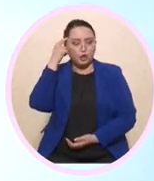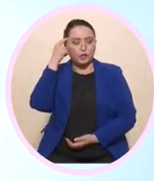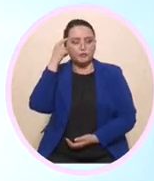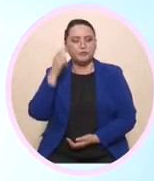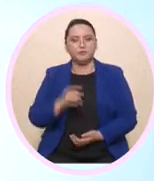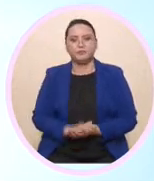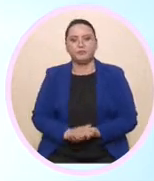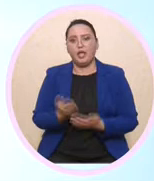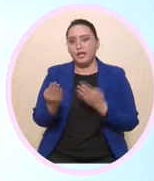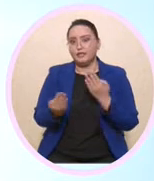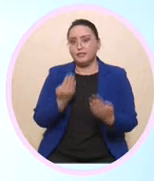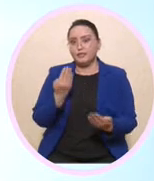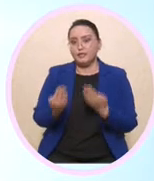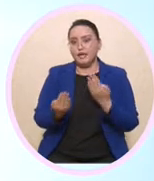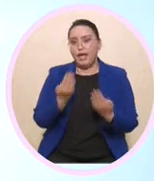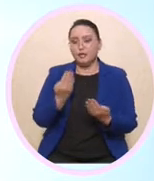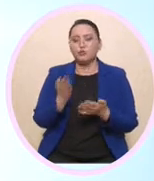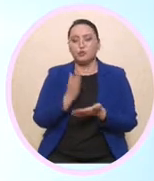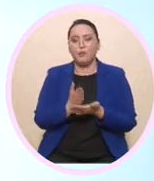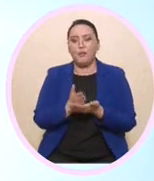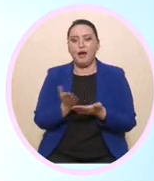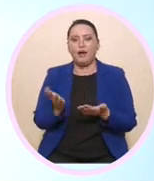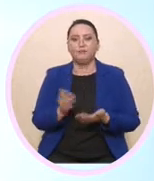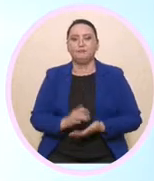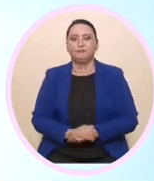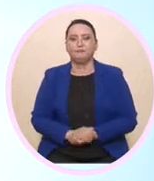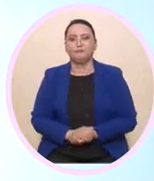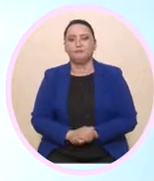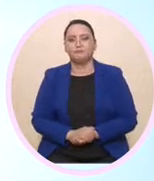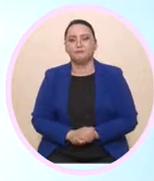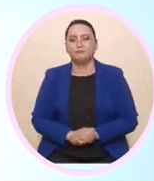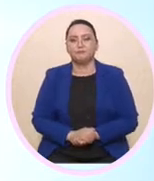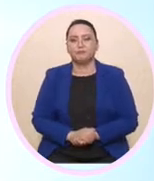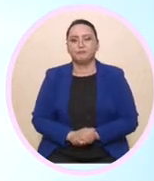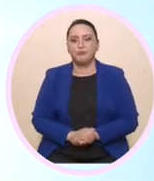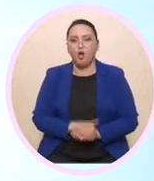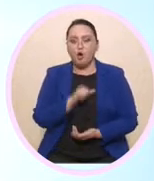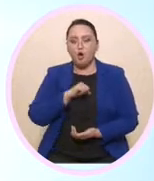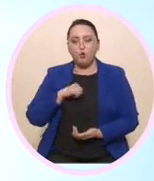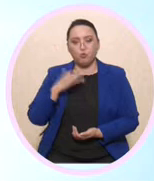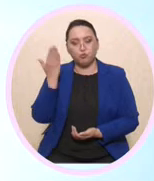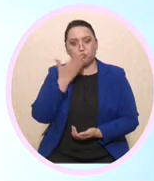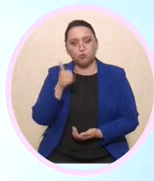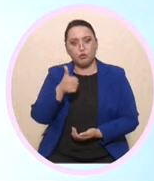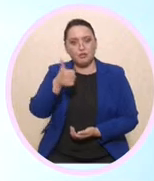хүүхдүүдээ. Юуг юутаа жишин харьцуулсан байна уу гэдгийг унших явцдаа сайн тунгаан бодоорой.